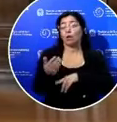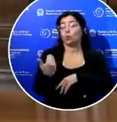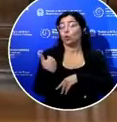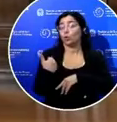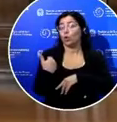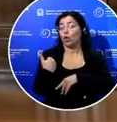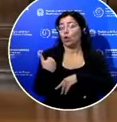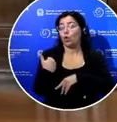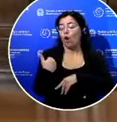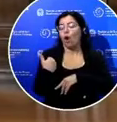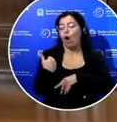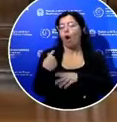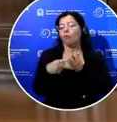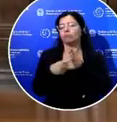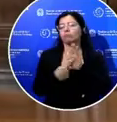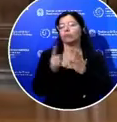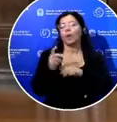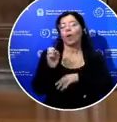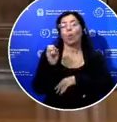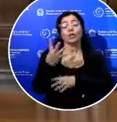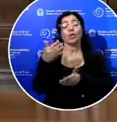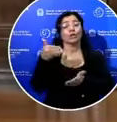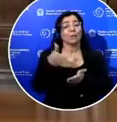scorso erano